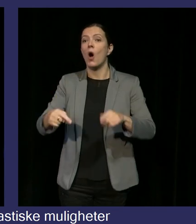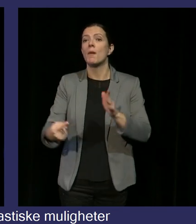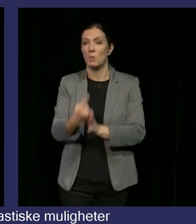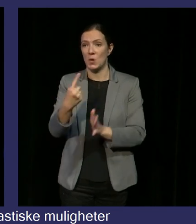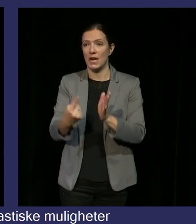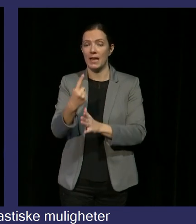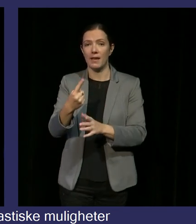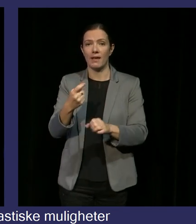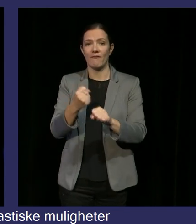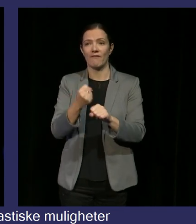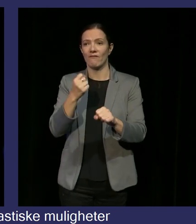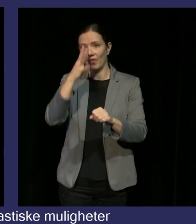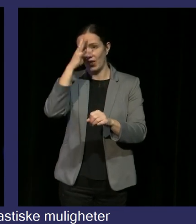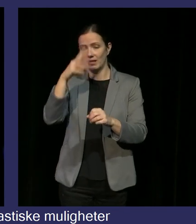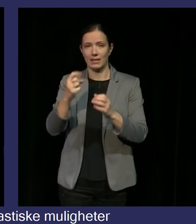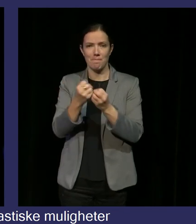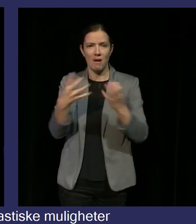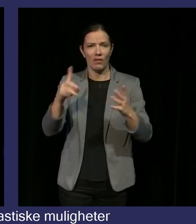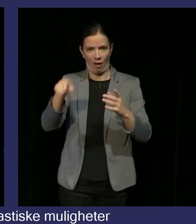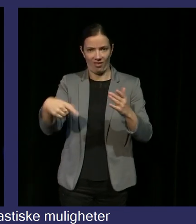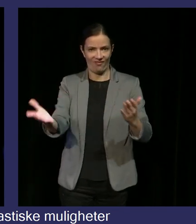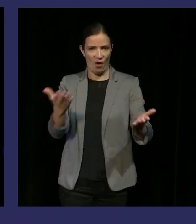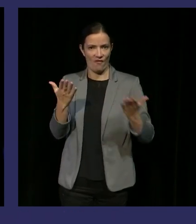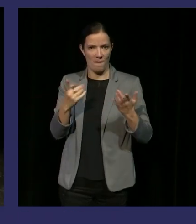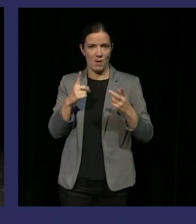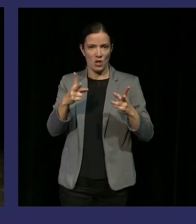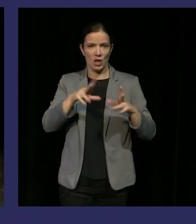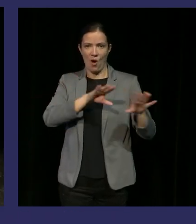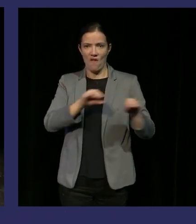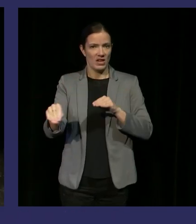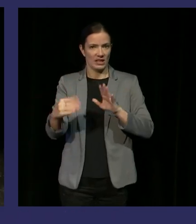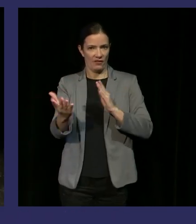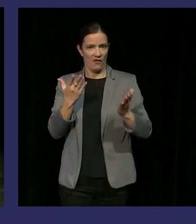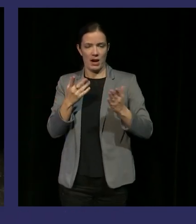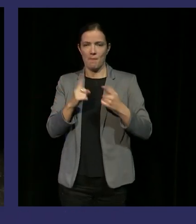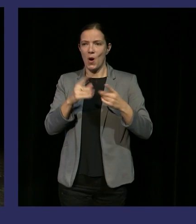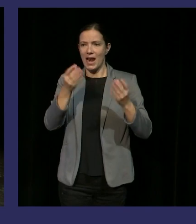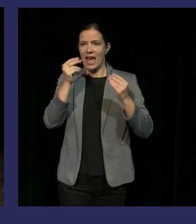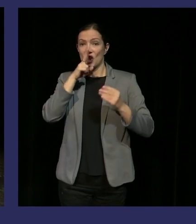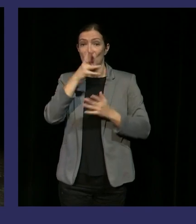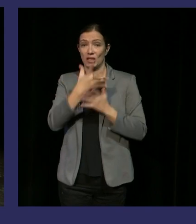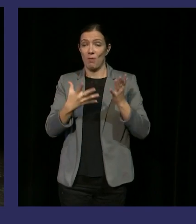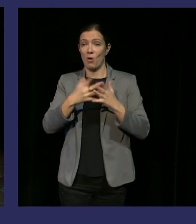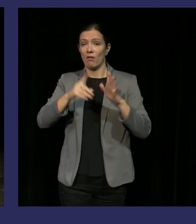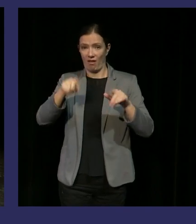å få fram mangfold, for å få fram oversettelser, for å lære nye språk.